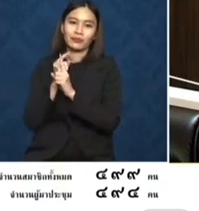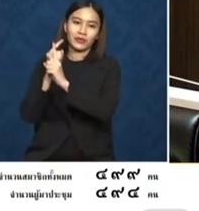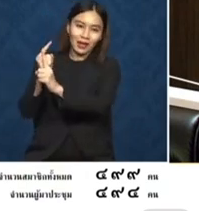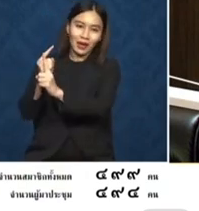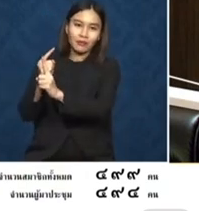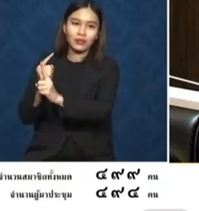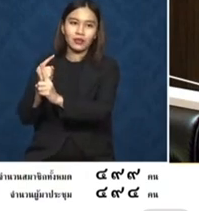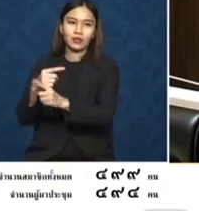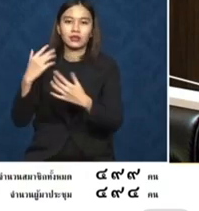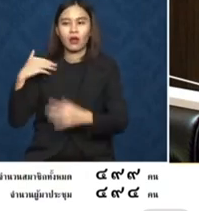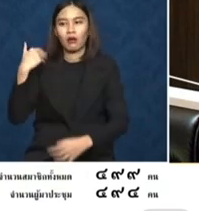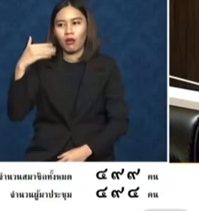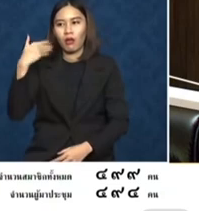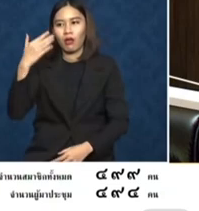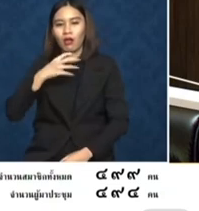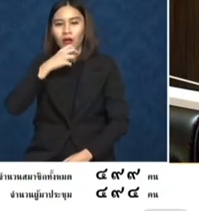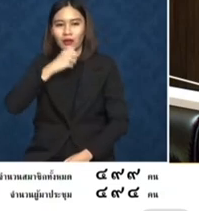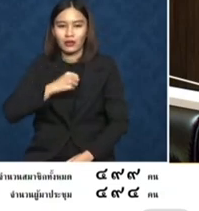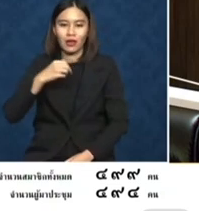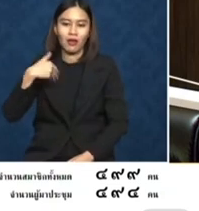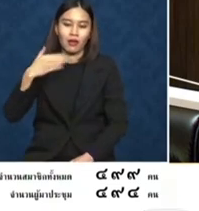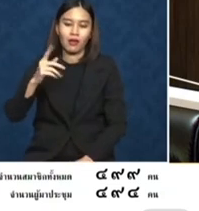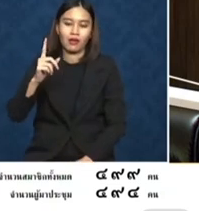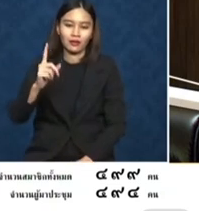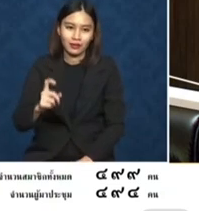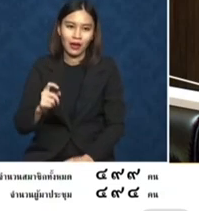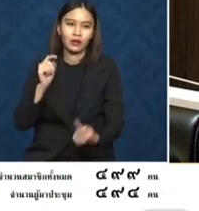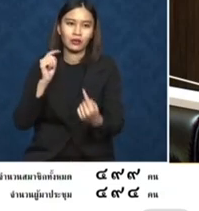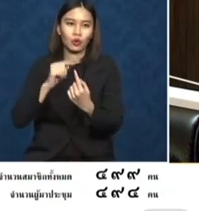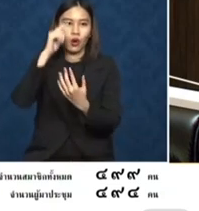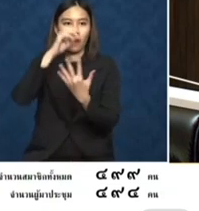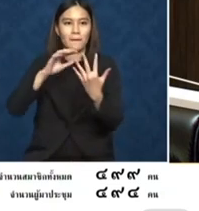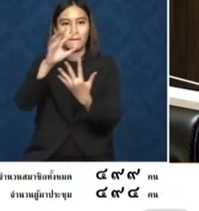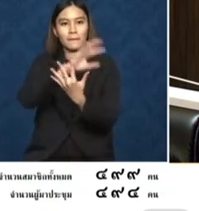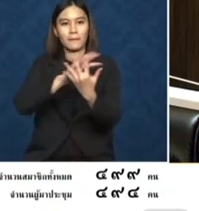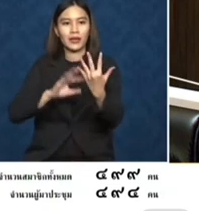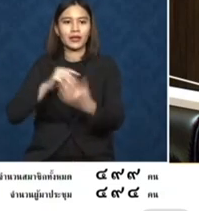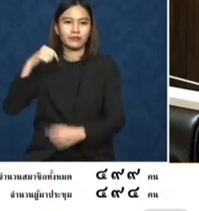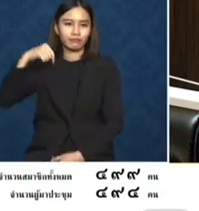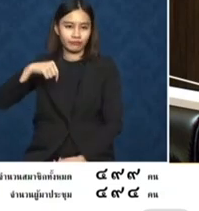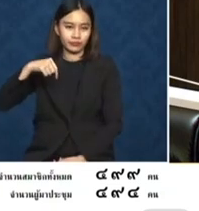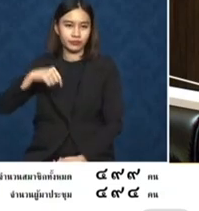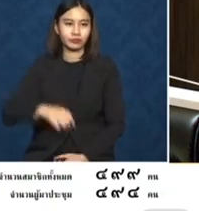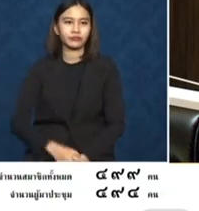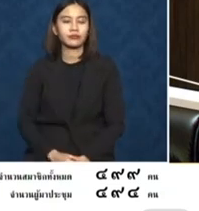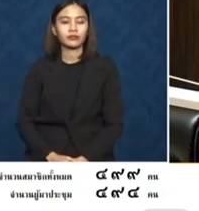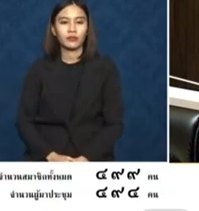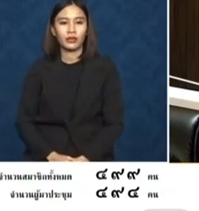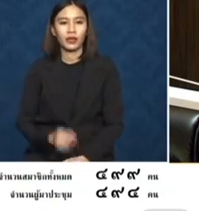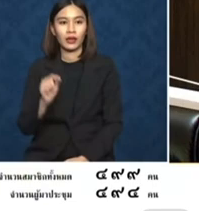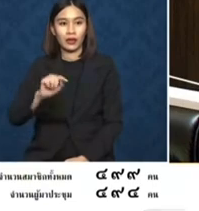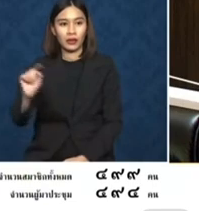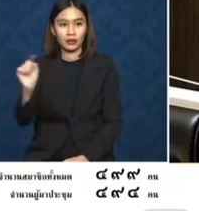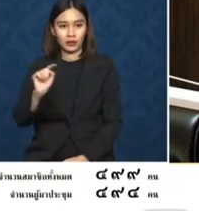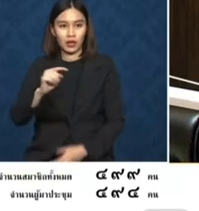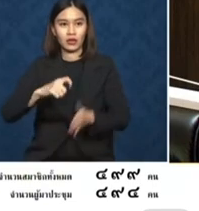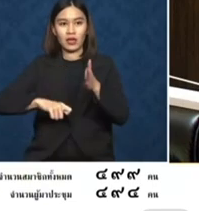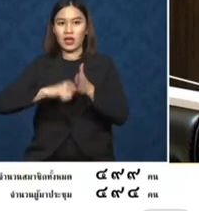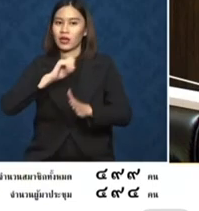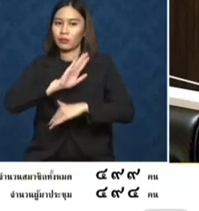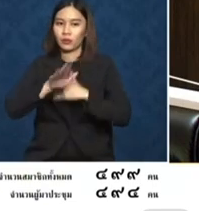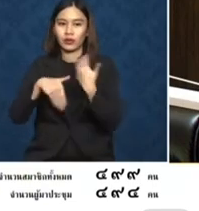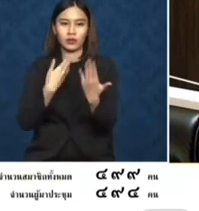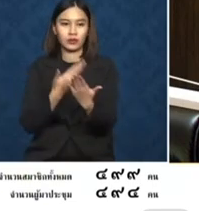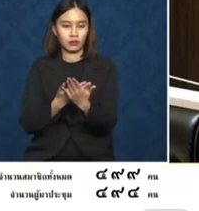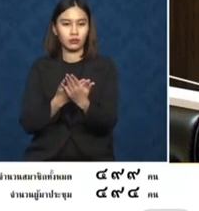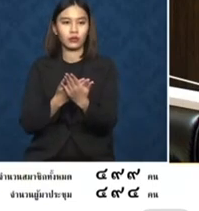แล้วกคอยๆ แตัว้วก็ตายจากไปในประเทศที่ต้องสาพฮงนี้นี่จึงเป็นเหตุผลทั้งหม